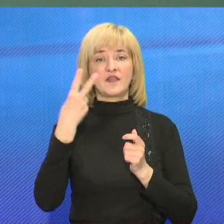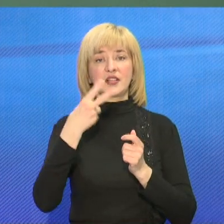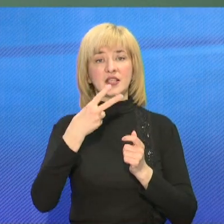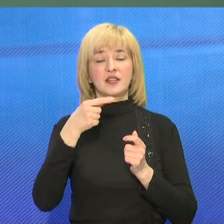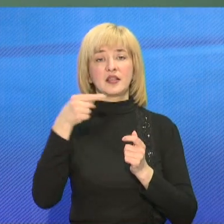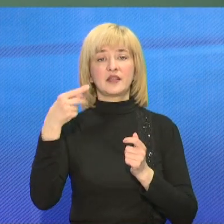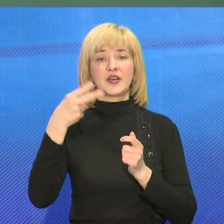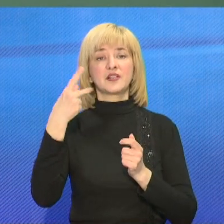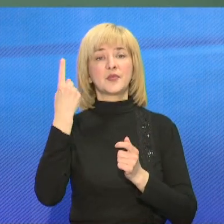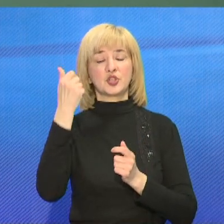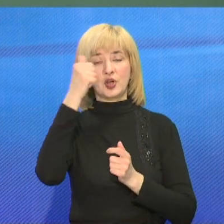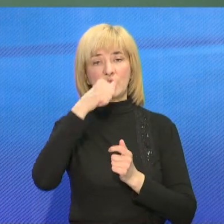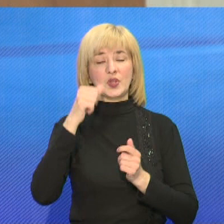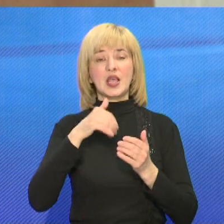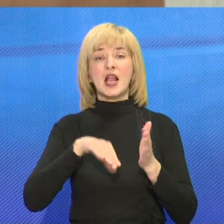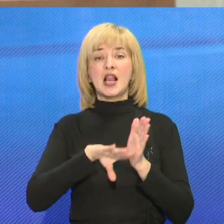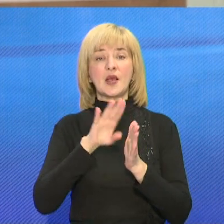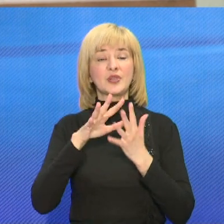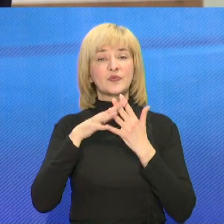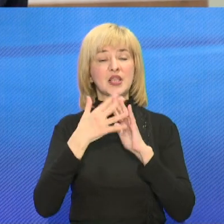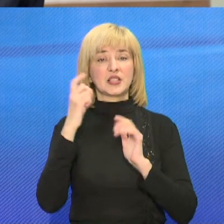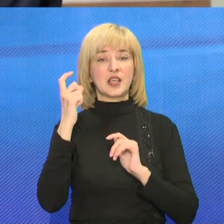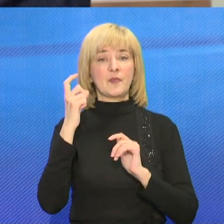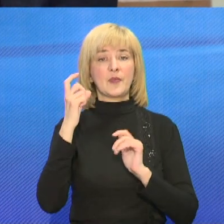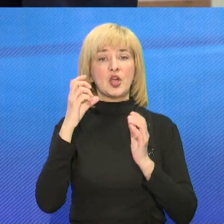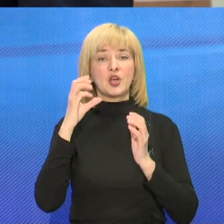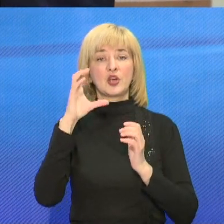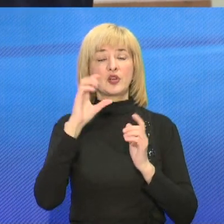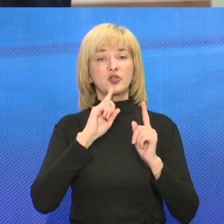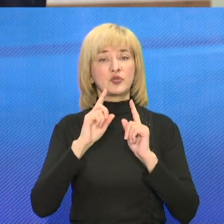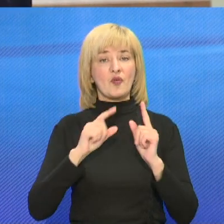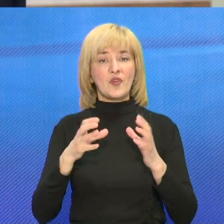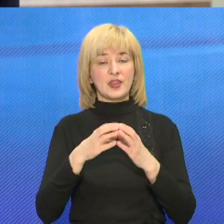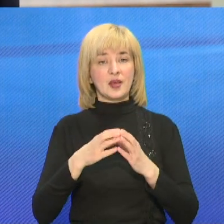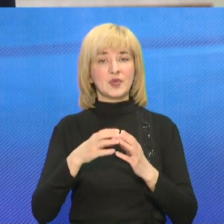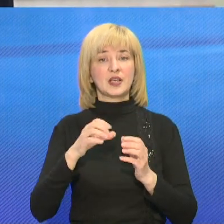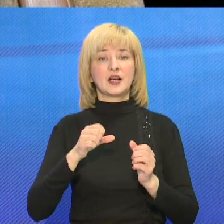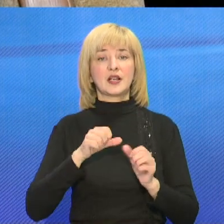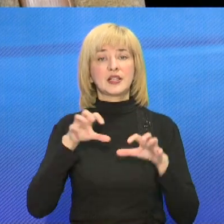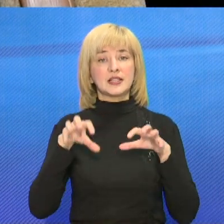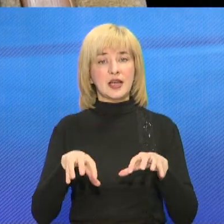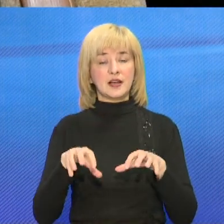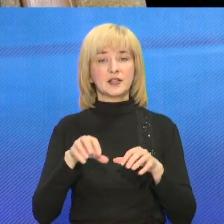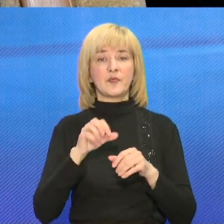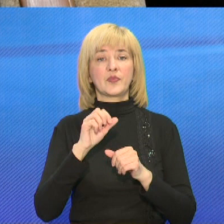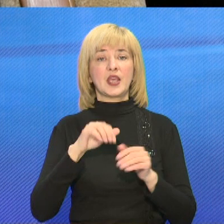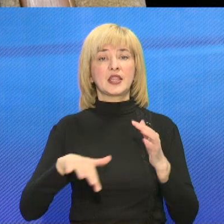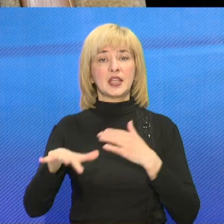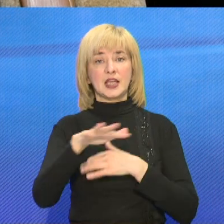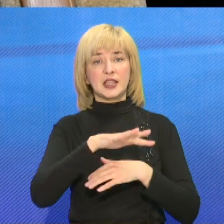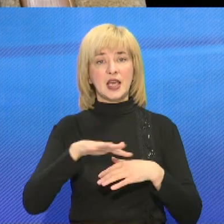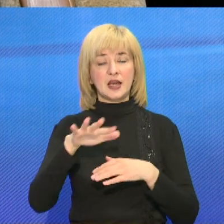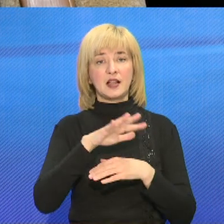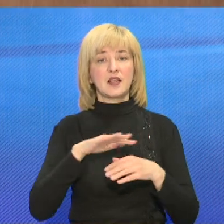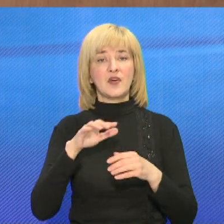2020-2021 год. Лепшим сельским советам, старостам, уполноваженным селу, агрогородков, вёсок, комитетов территориального громадского